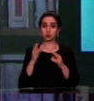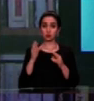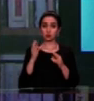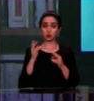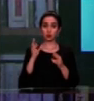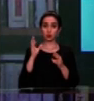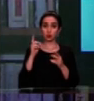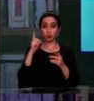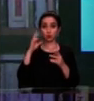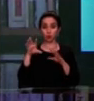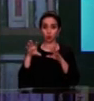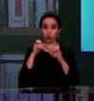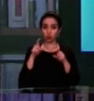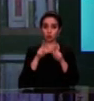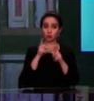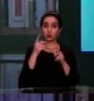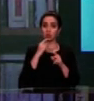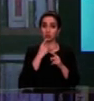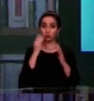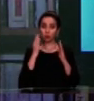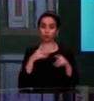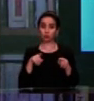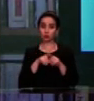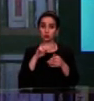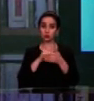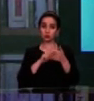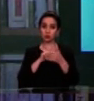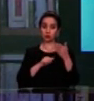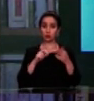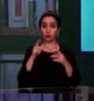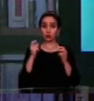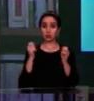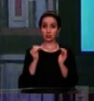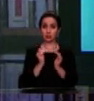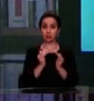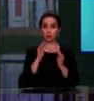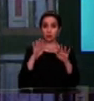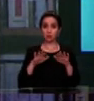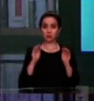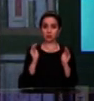ham shunchalik qiyin bo'ladi. Shu sababli hajmi kichikroq bo'lgan, demak, JPEG